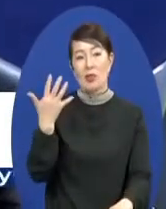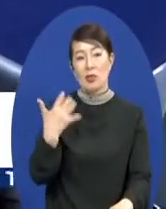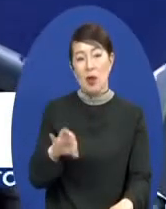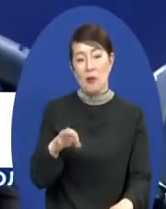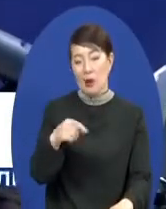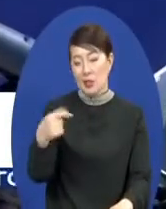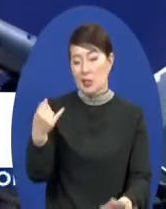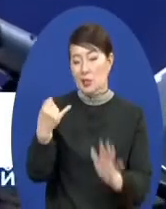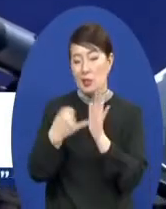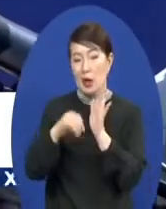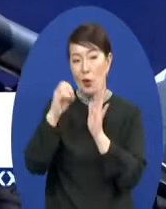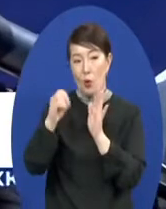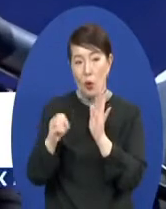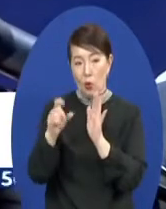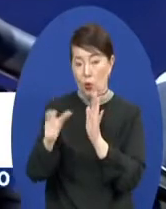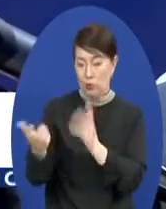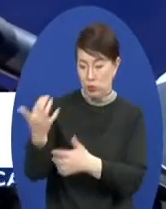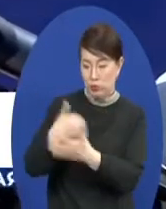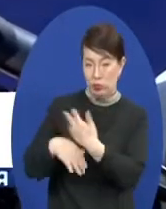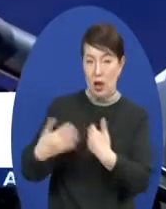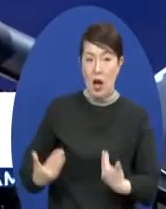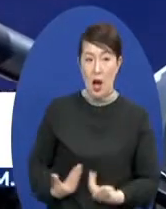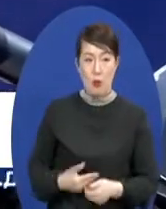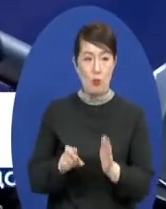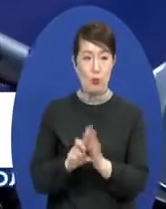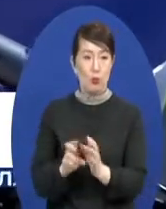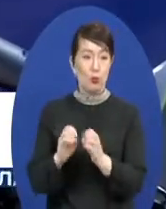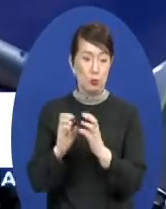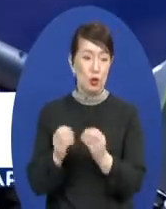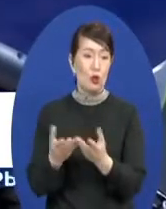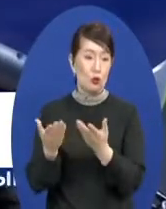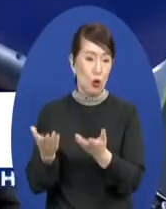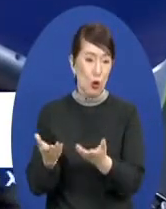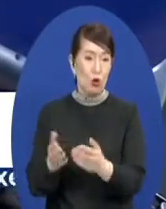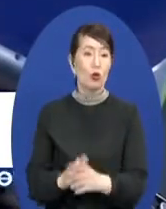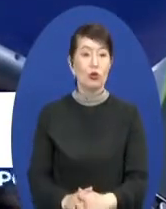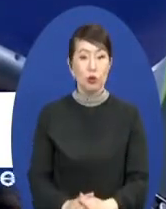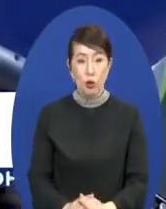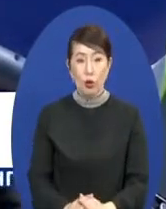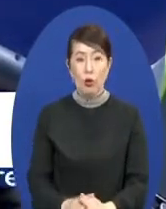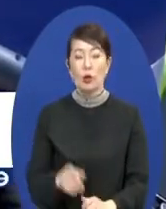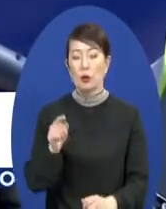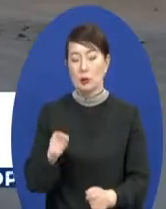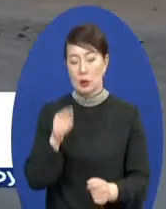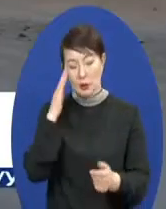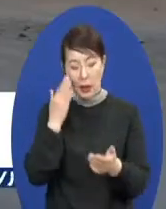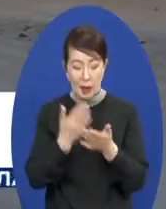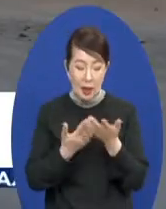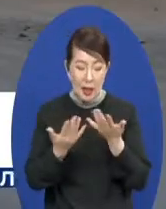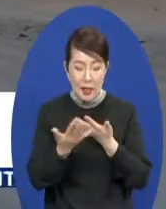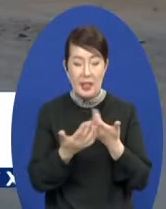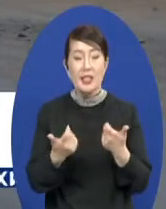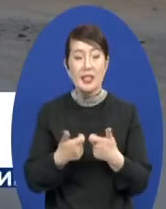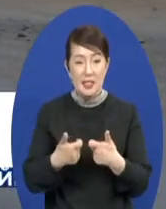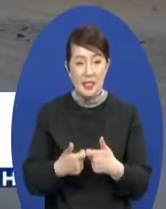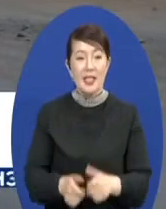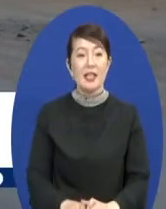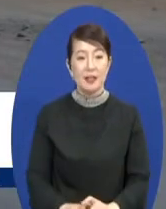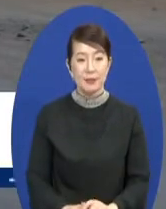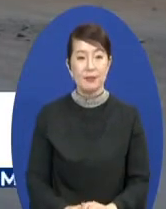бол эхний ээлжинд ирж суулших тийм нөхцөлийг бүрдүүлэх талаар бол бүх талууд орж талууд санал нийлсэн байна.